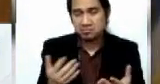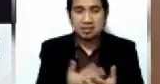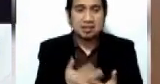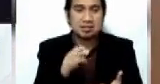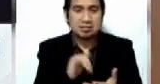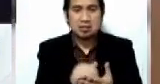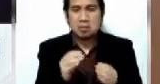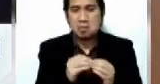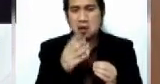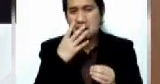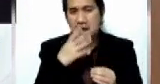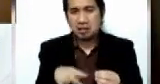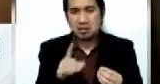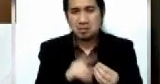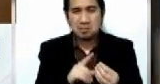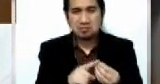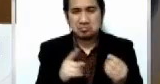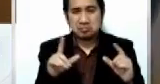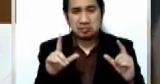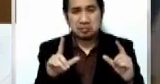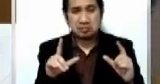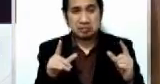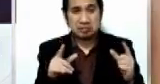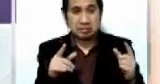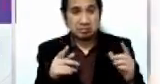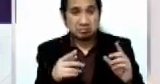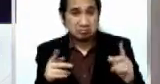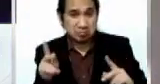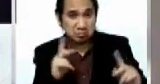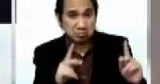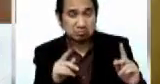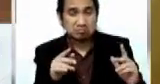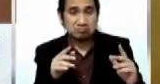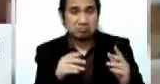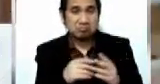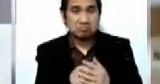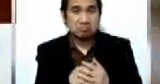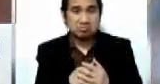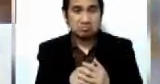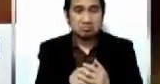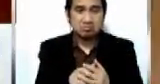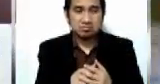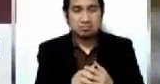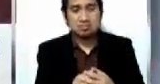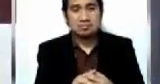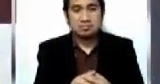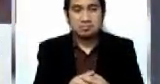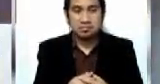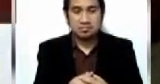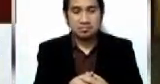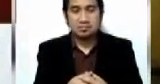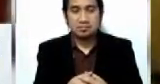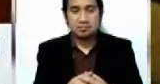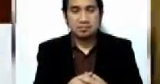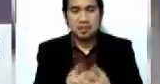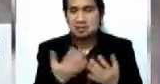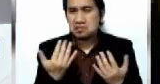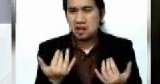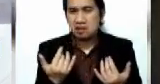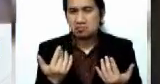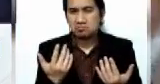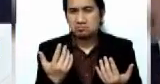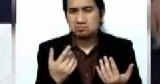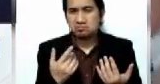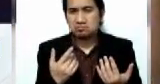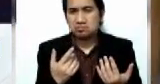eksena. Katulad mo, na hindi na nga minahal, iniwan pa sa LA. How dare you! Saan hahantong ang